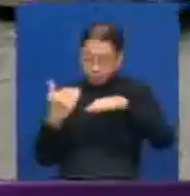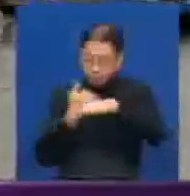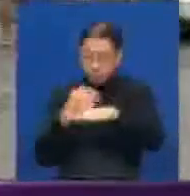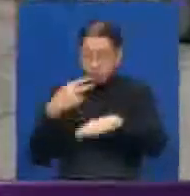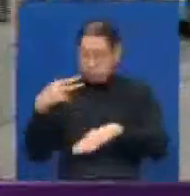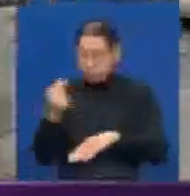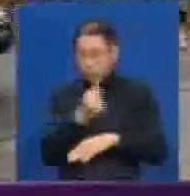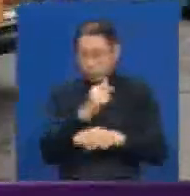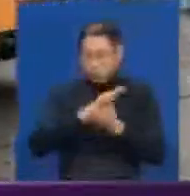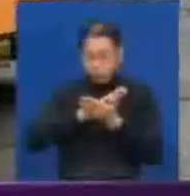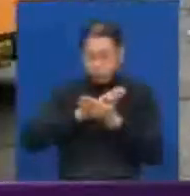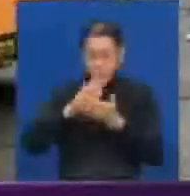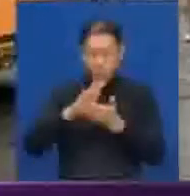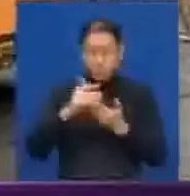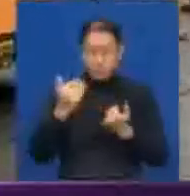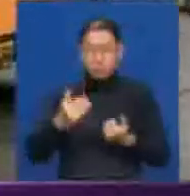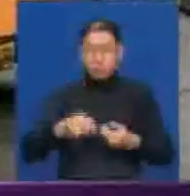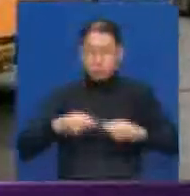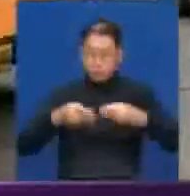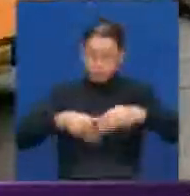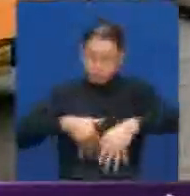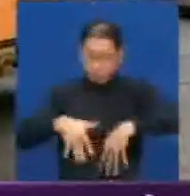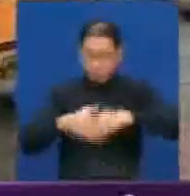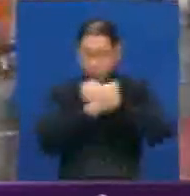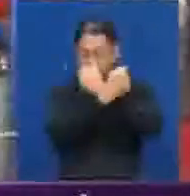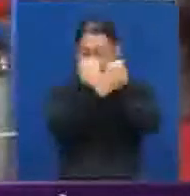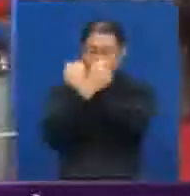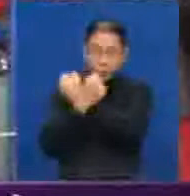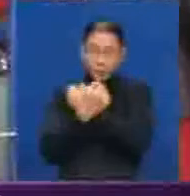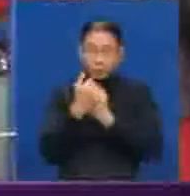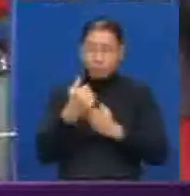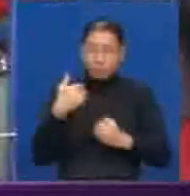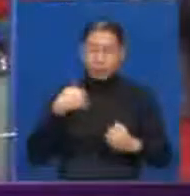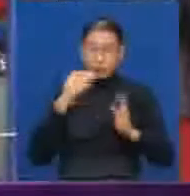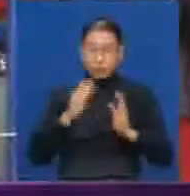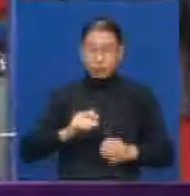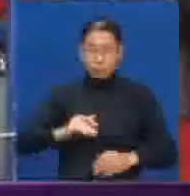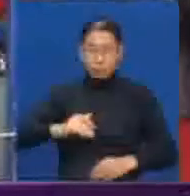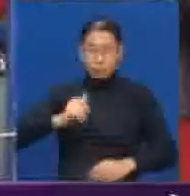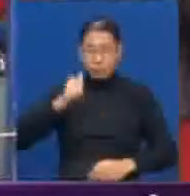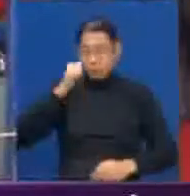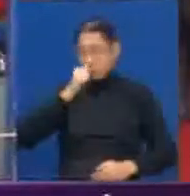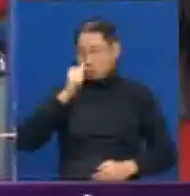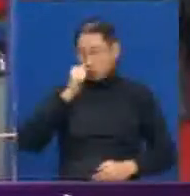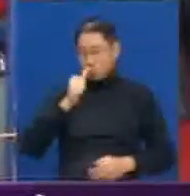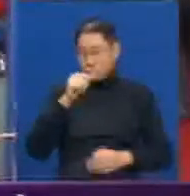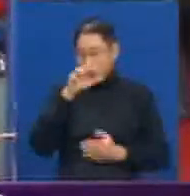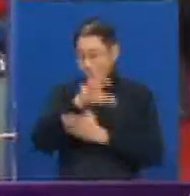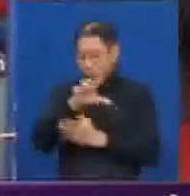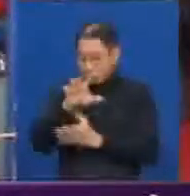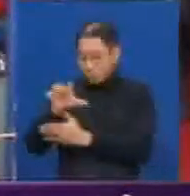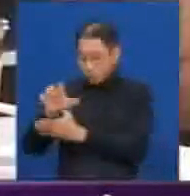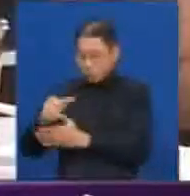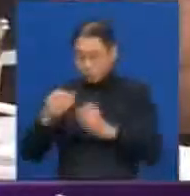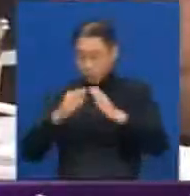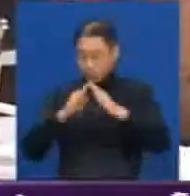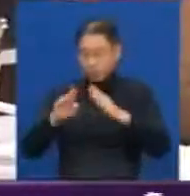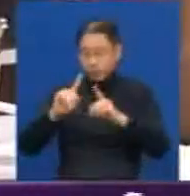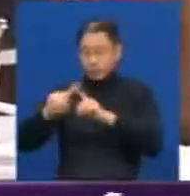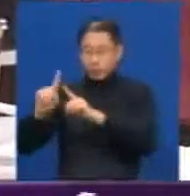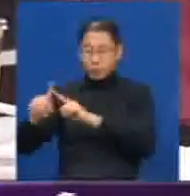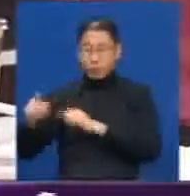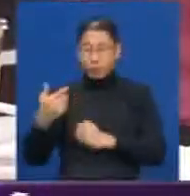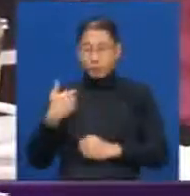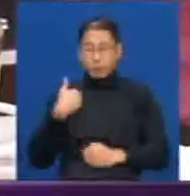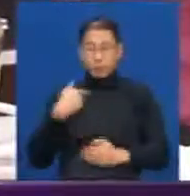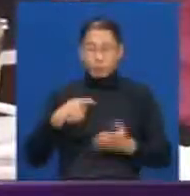รให้กับประชาชนแล้วยังเป็นการป้องกันไม่ให้มีผู้มีอิทธิพลเก็บค่าหัวคิวกับผู้ประกอบการที่เป็นสาเห